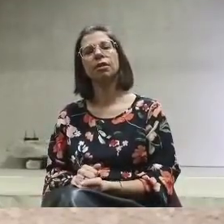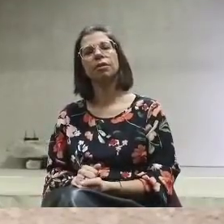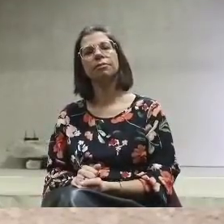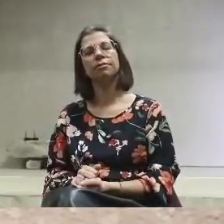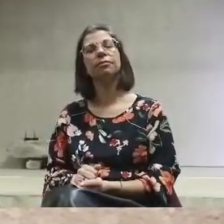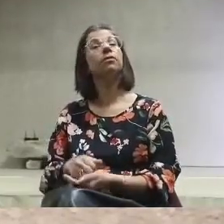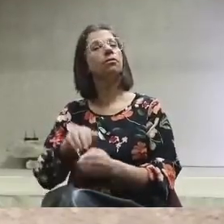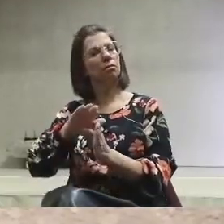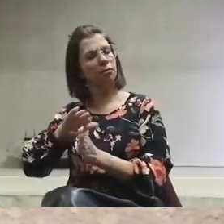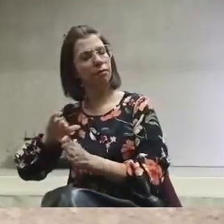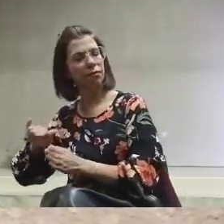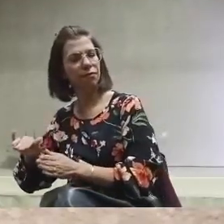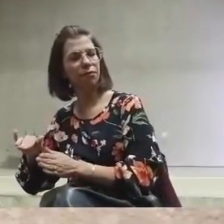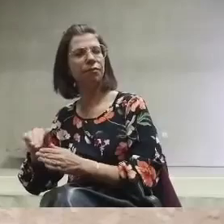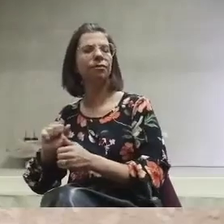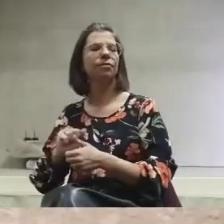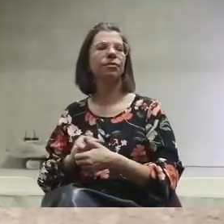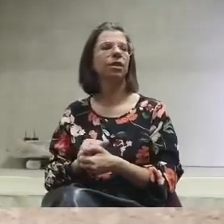un meurtrier,